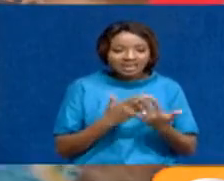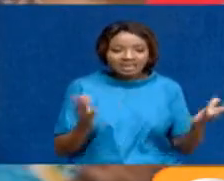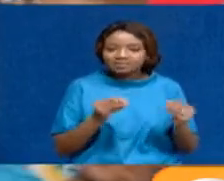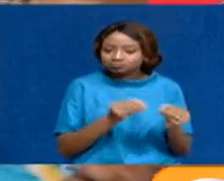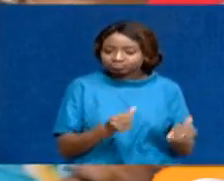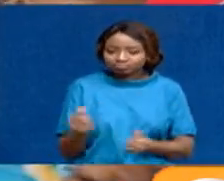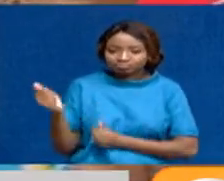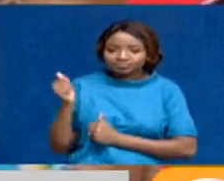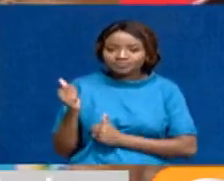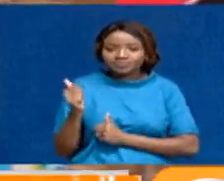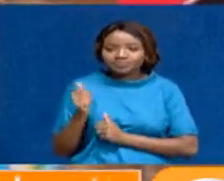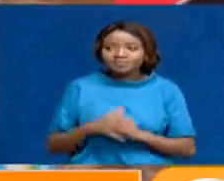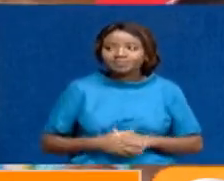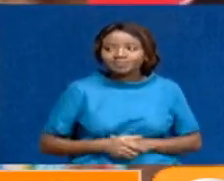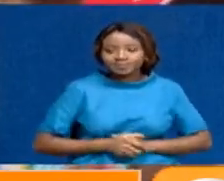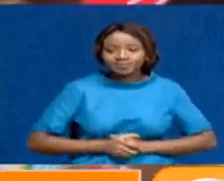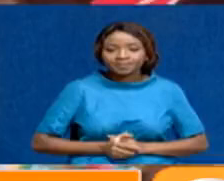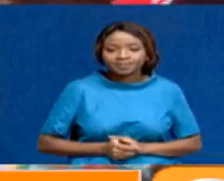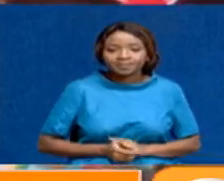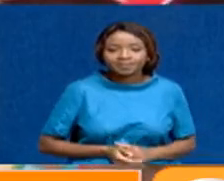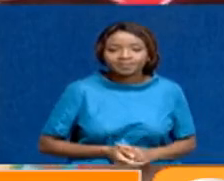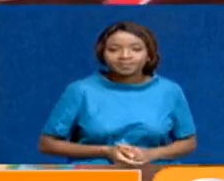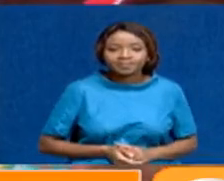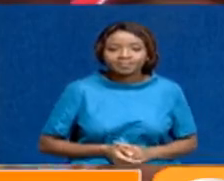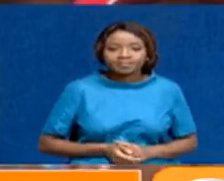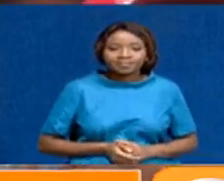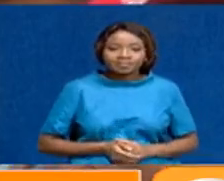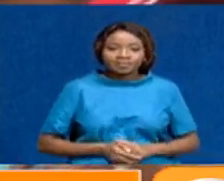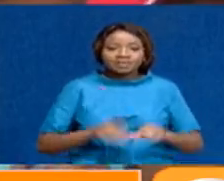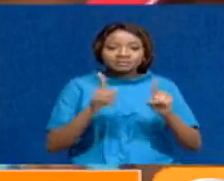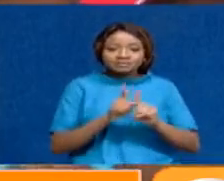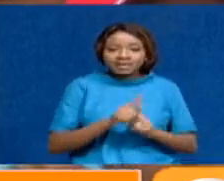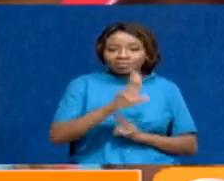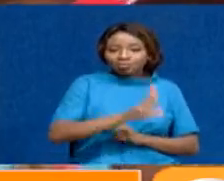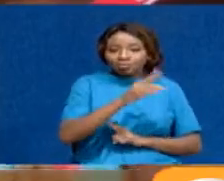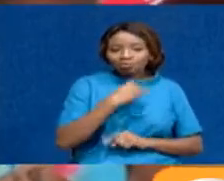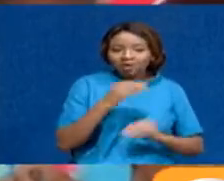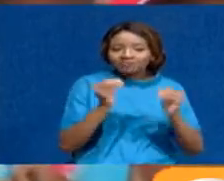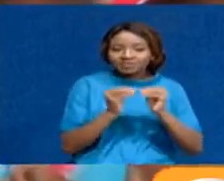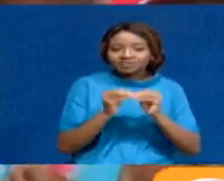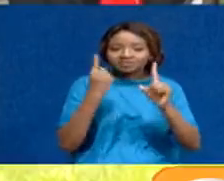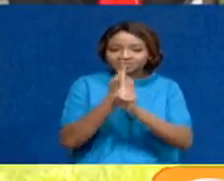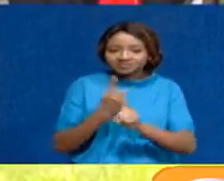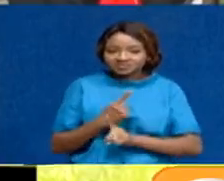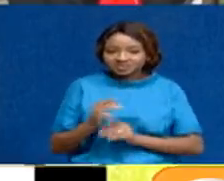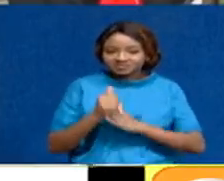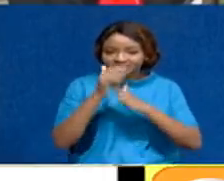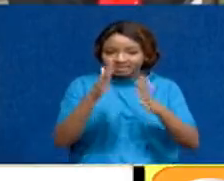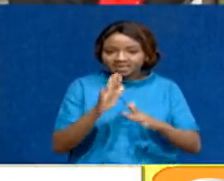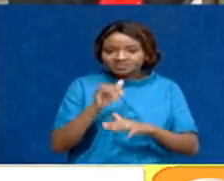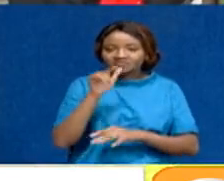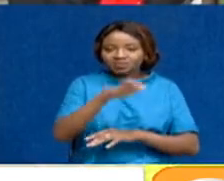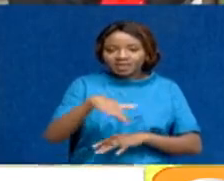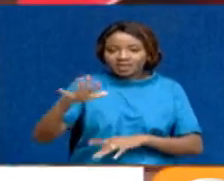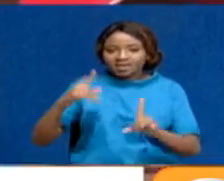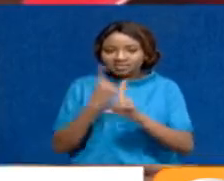ya Sagana 3 ni baadhi ya mikutano ambayo rais anakutana viongozi kutoka maeneo mbalimbali, sio Mount Kenya peke yake. Na ni